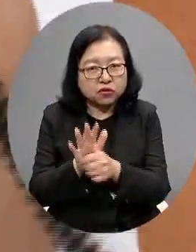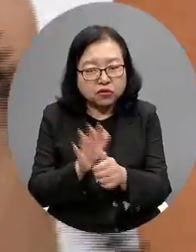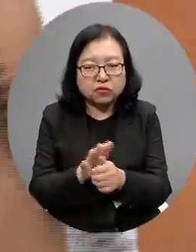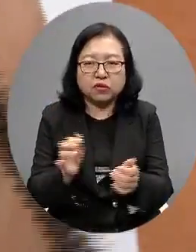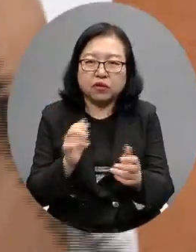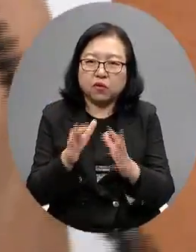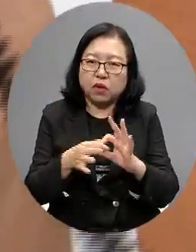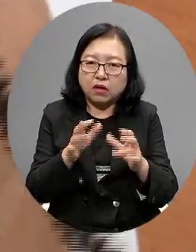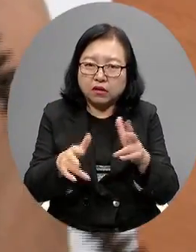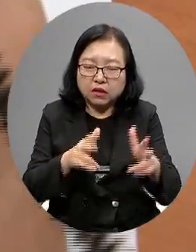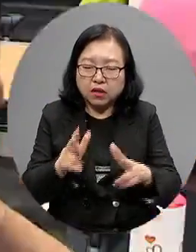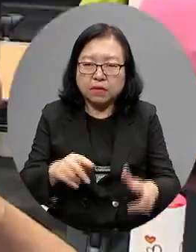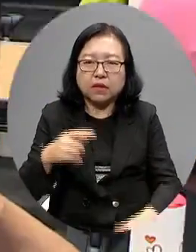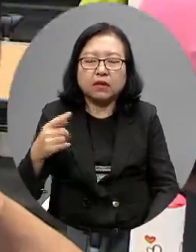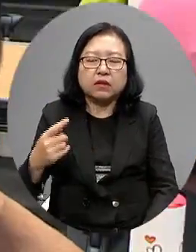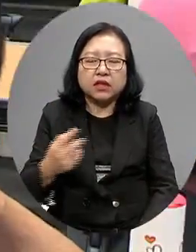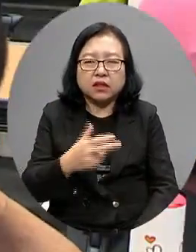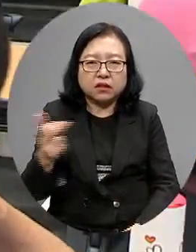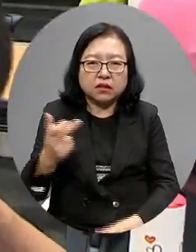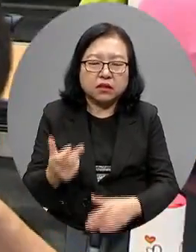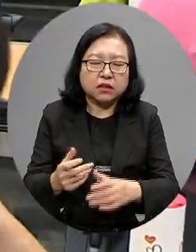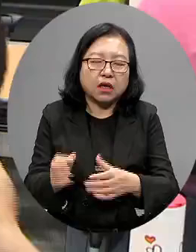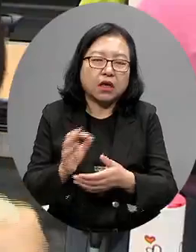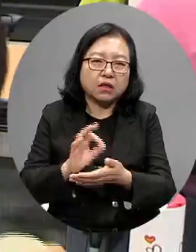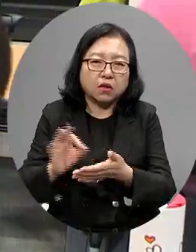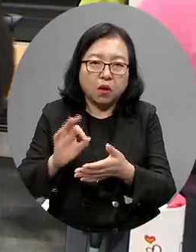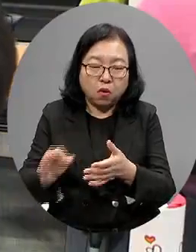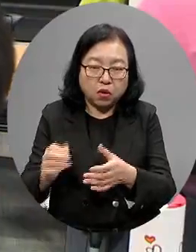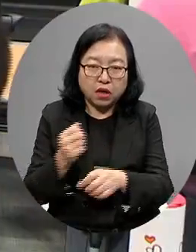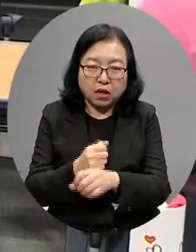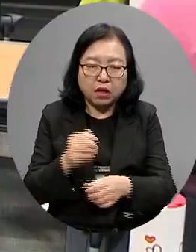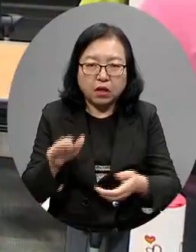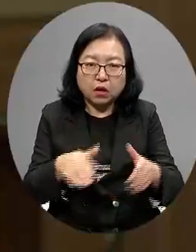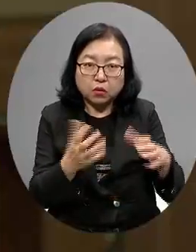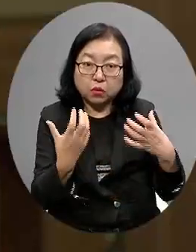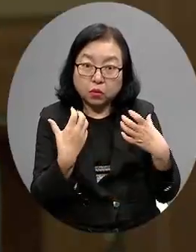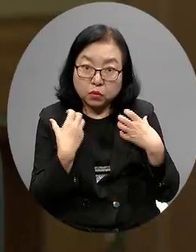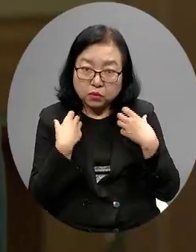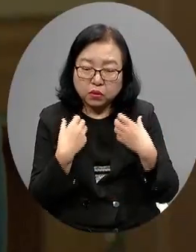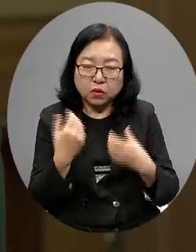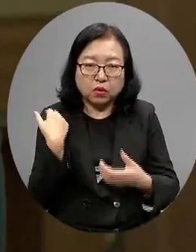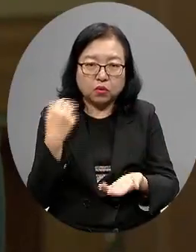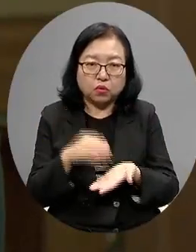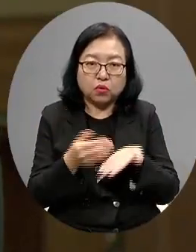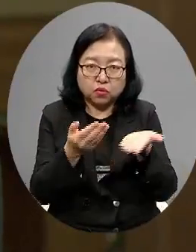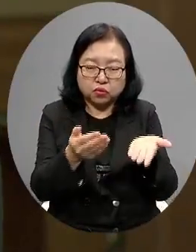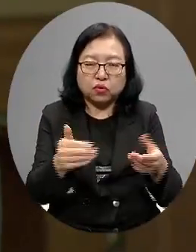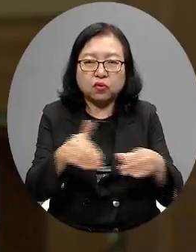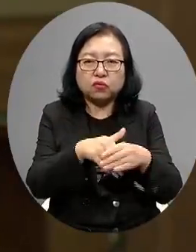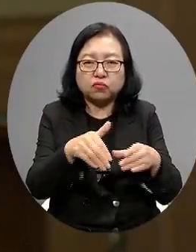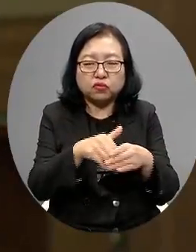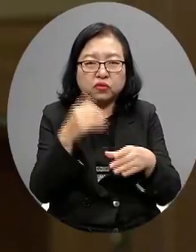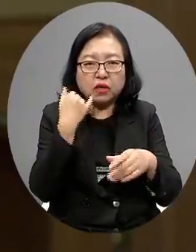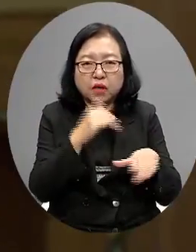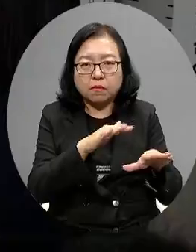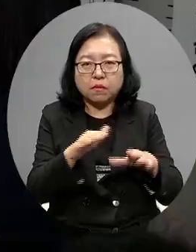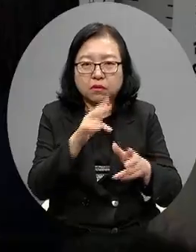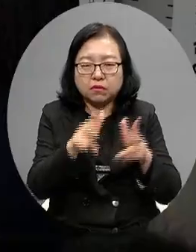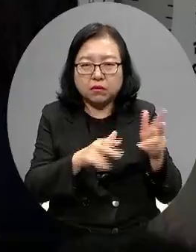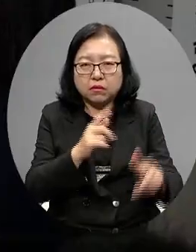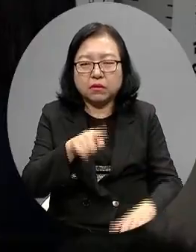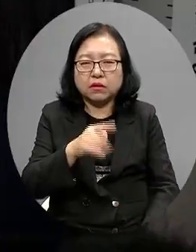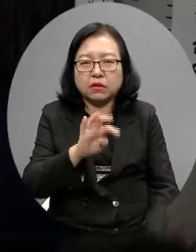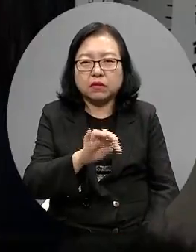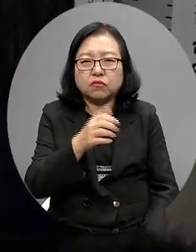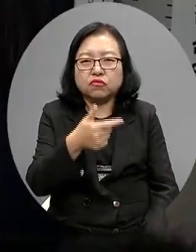원 넘게 배정했고 도청을 도민에게 돌려주겠다는 이른바 문화의 궁전 사업에도 146억 원을